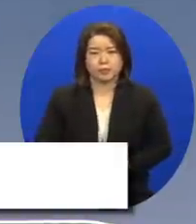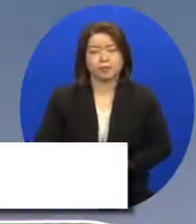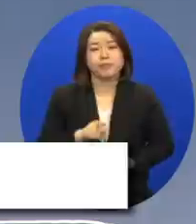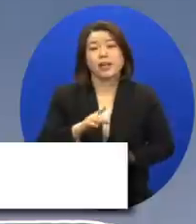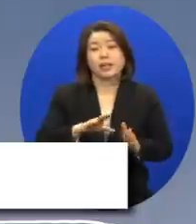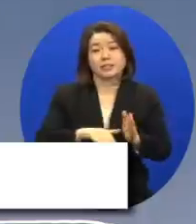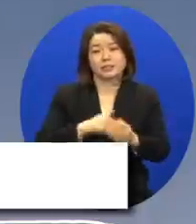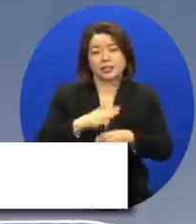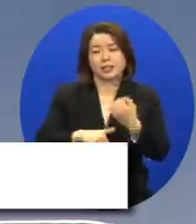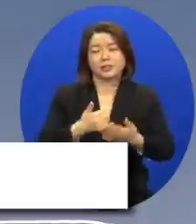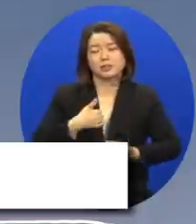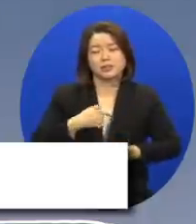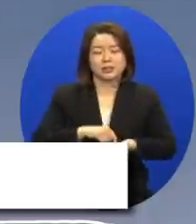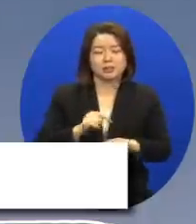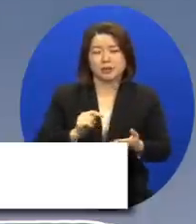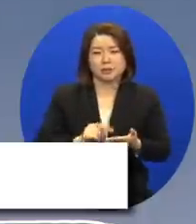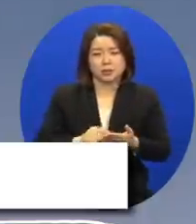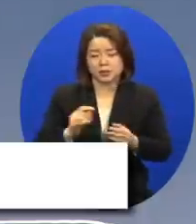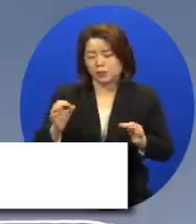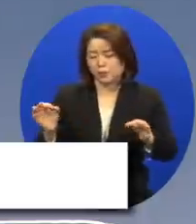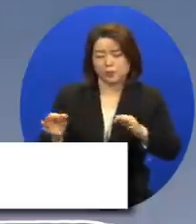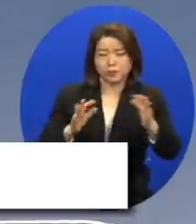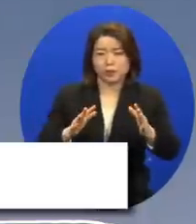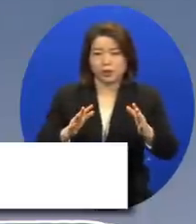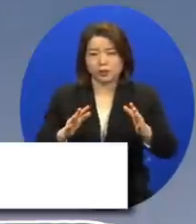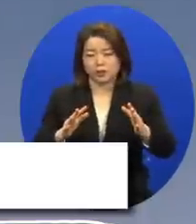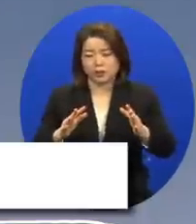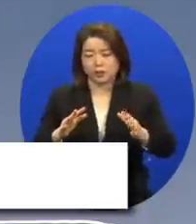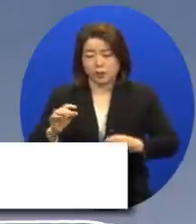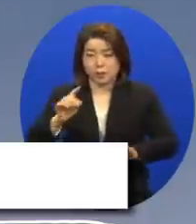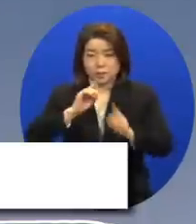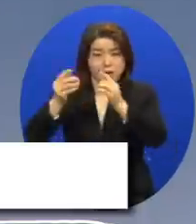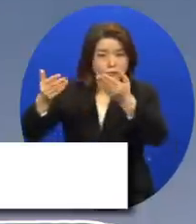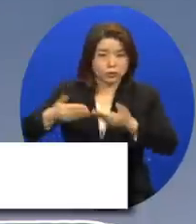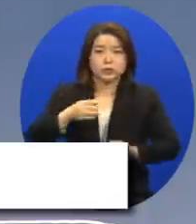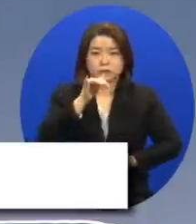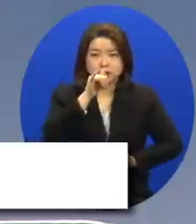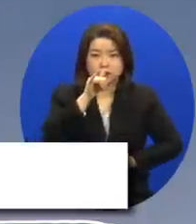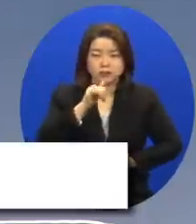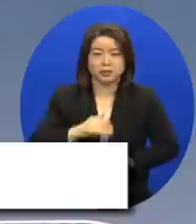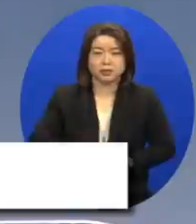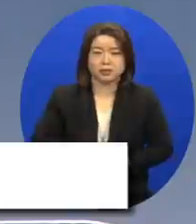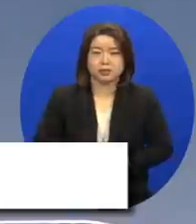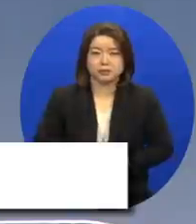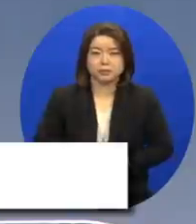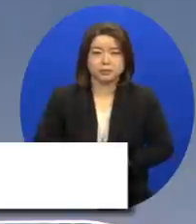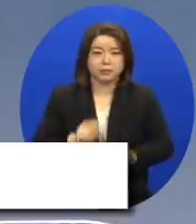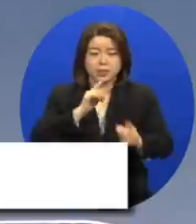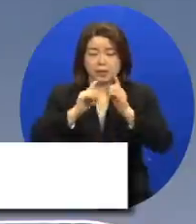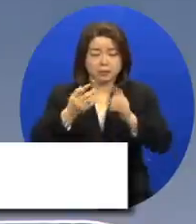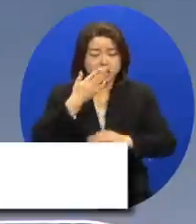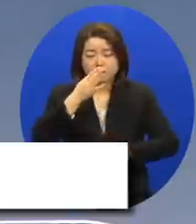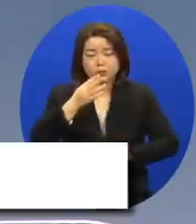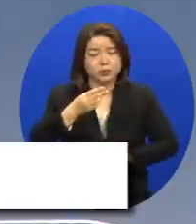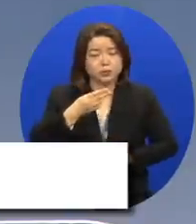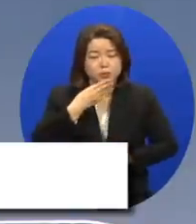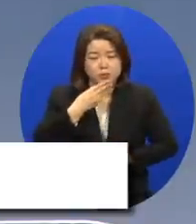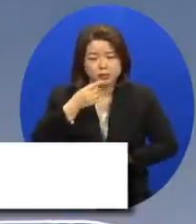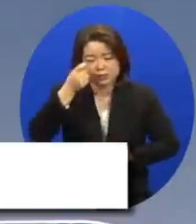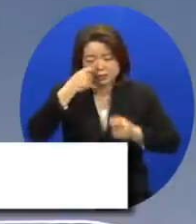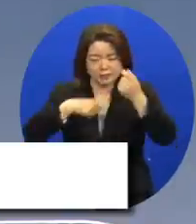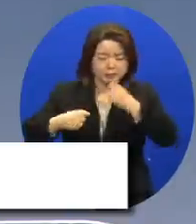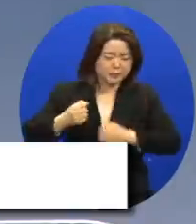그 때 하나님께서 제 마음속에 한 순간에 통 열이 말씀 하신 것이 있었습니다 말할 수 없는 탄식이 없다는